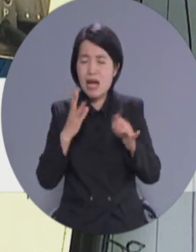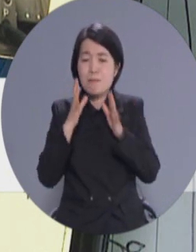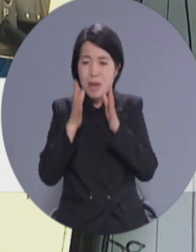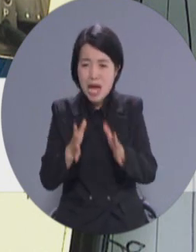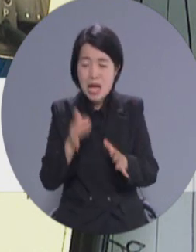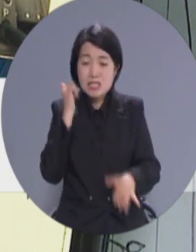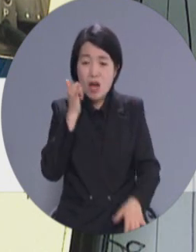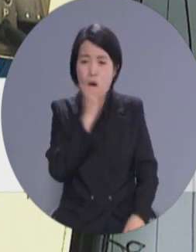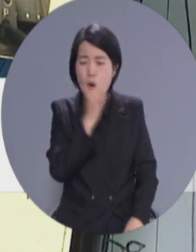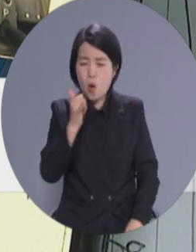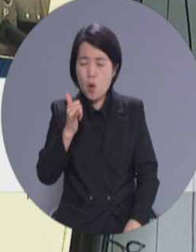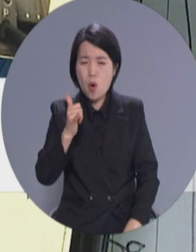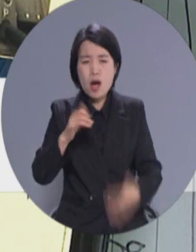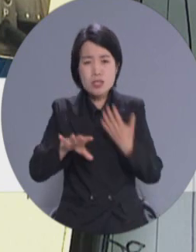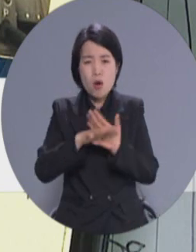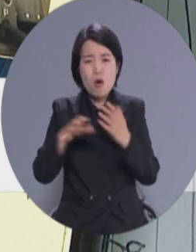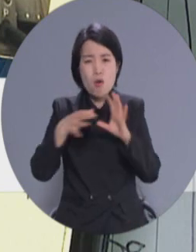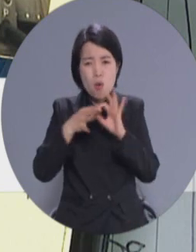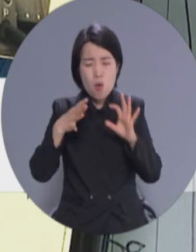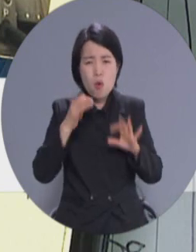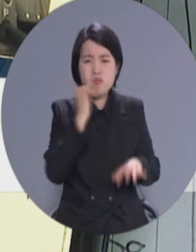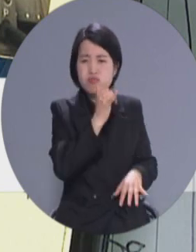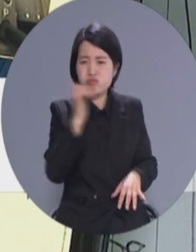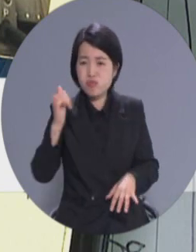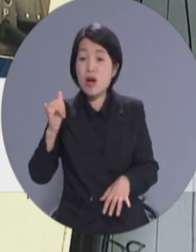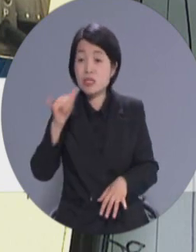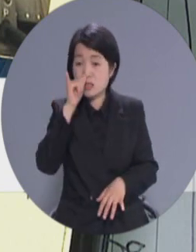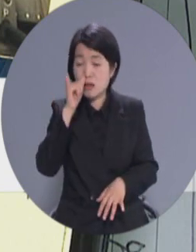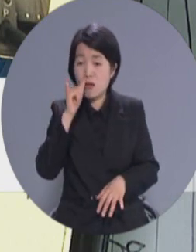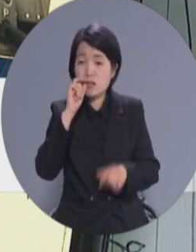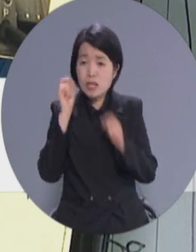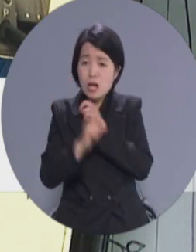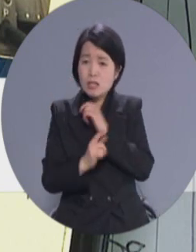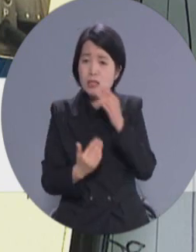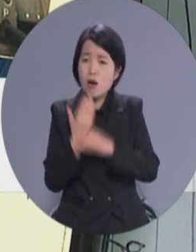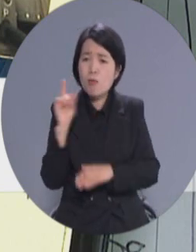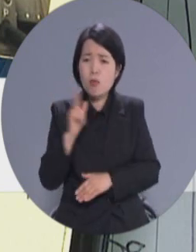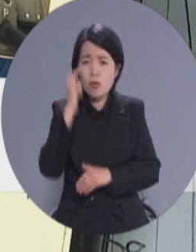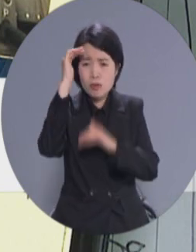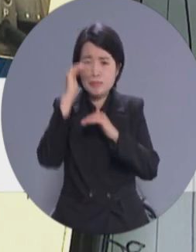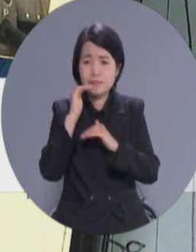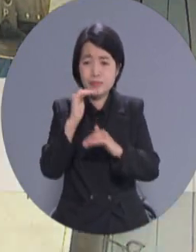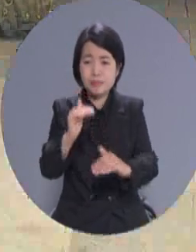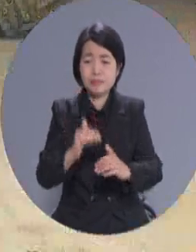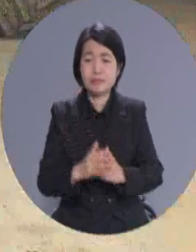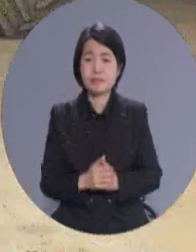전화를 이용해 지역도 넘나들었습니다. 서희령 기자가 취재했습니다.